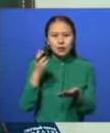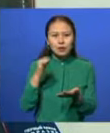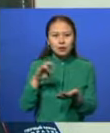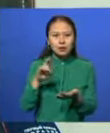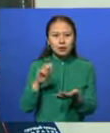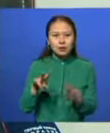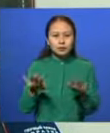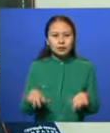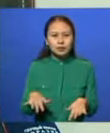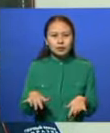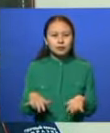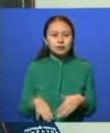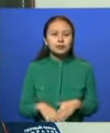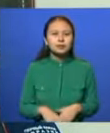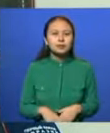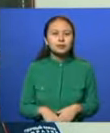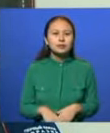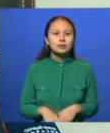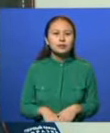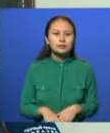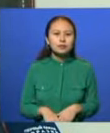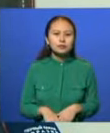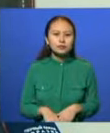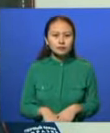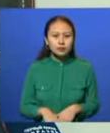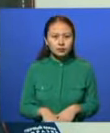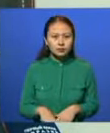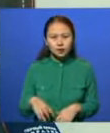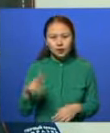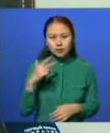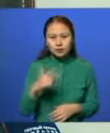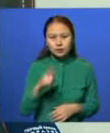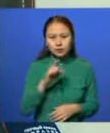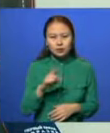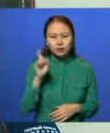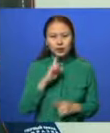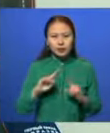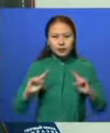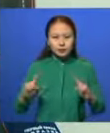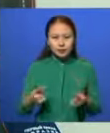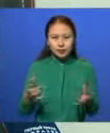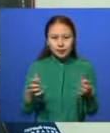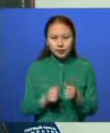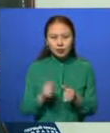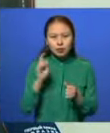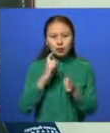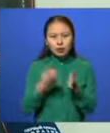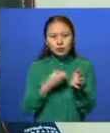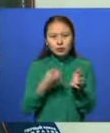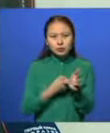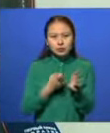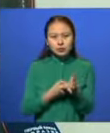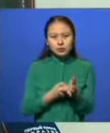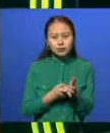алынды. Қазіргі таңда 3 азамат абақтыда қамалып отыр. Олар бойынша тергеу амалдары жүргізіліп